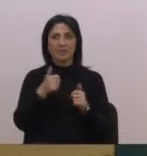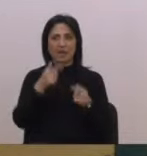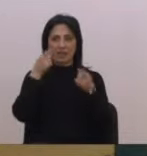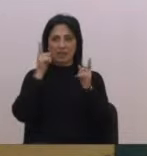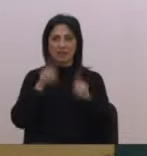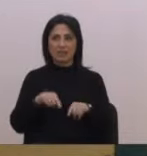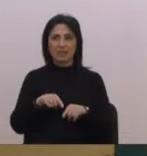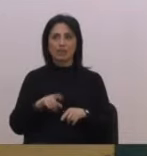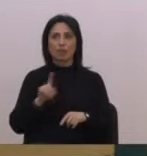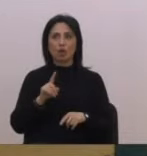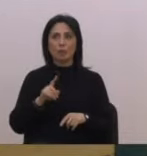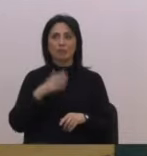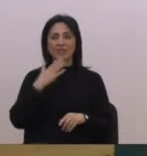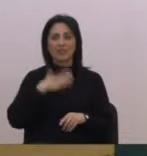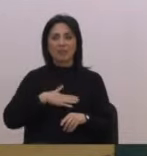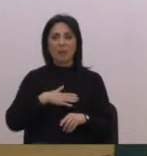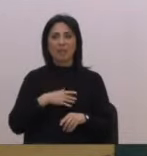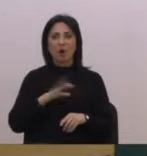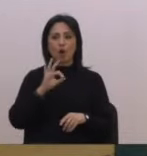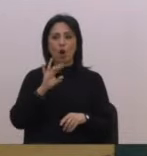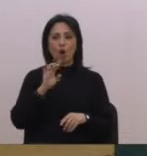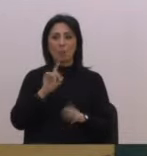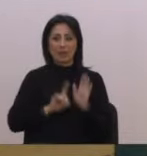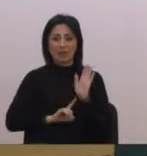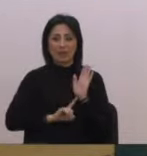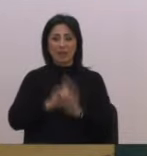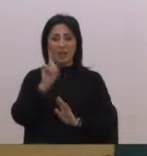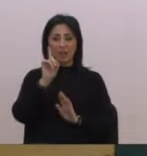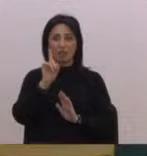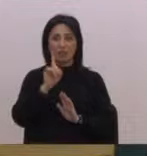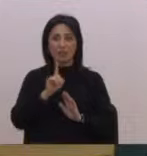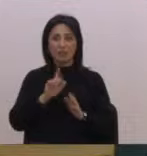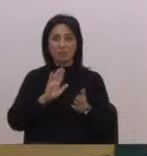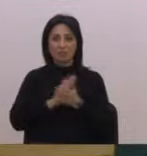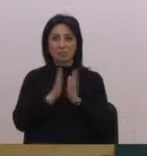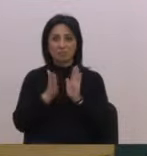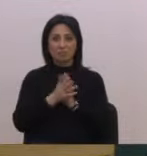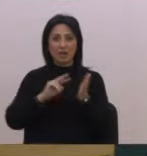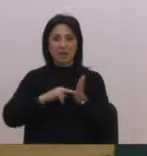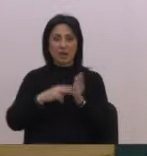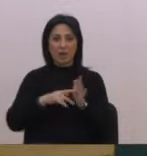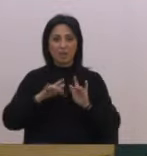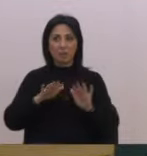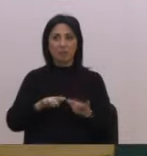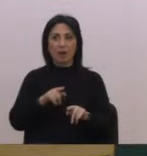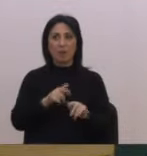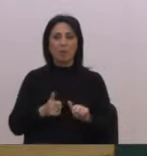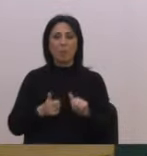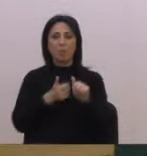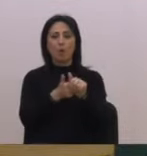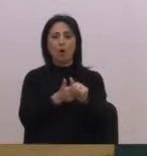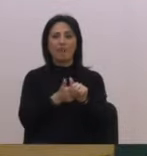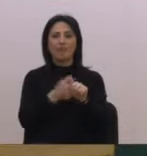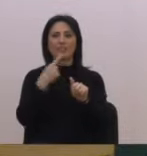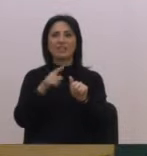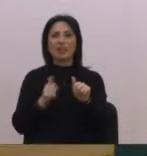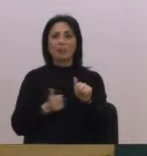იცით, რომ საკმარისია ორბმა დაიწყოს ამ მისი მზაკრული გეგმის განხორციელება, ამას მოყვება არაერთი სხვა.